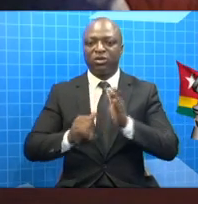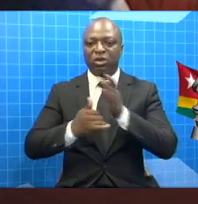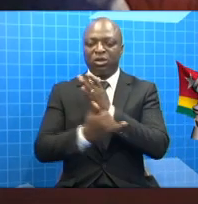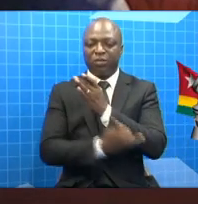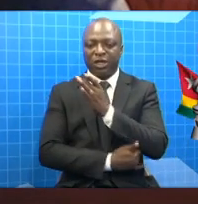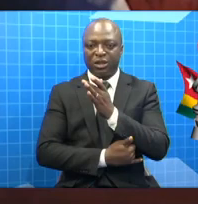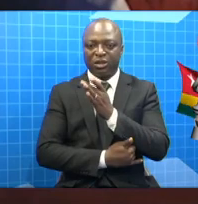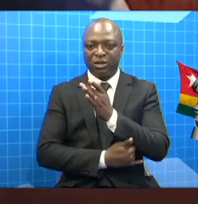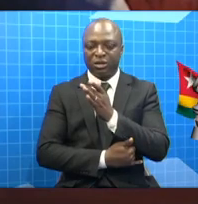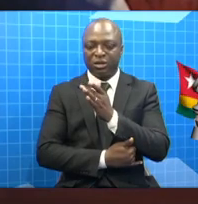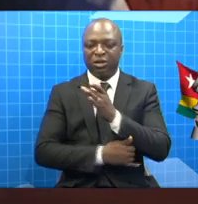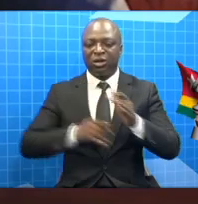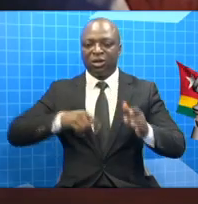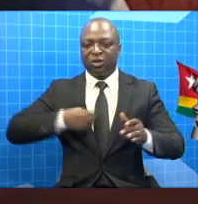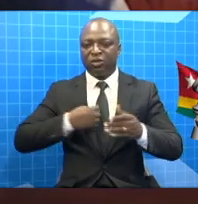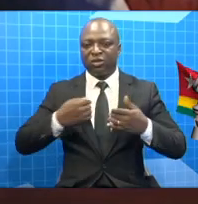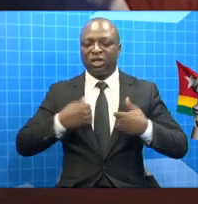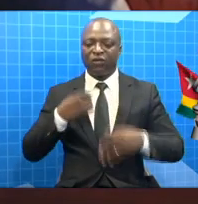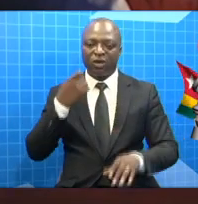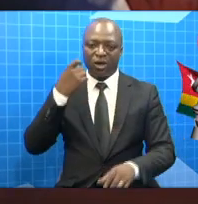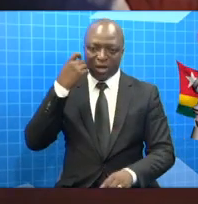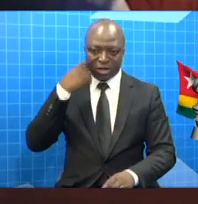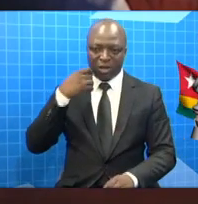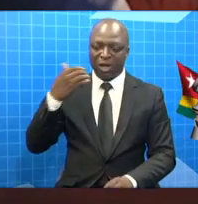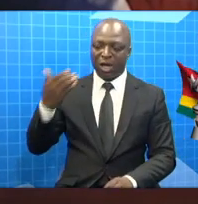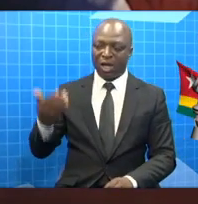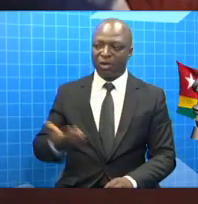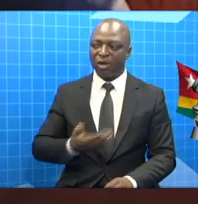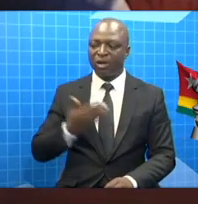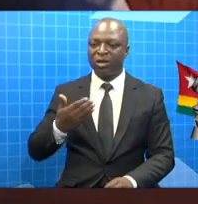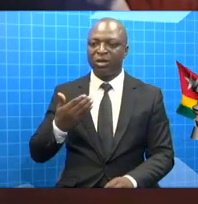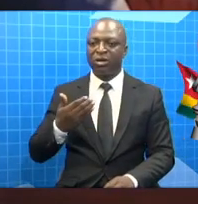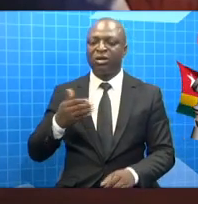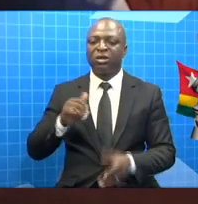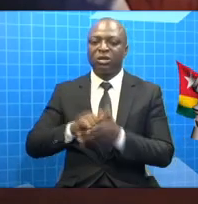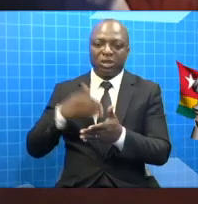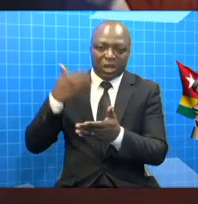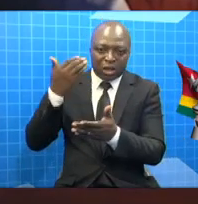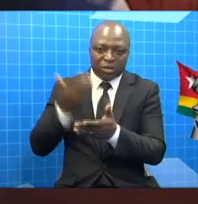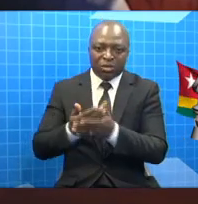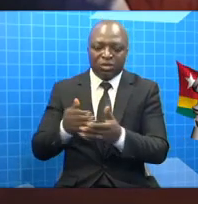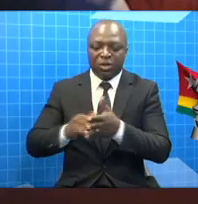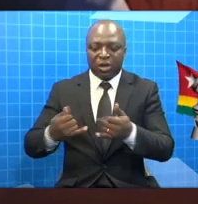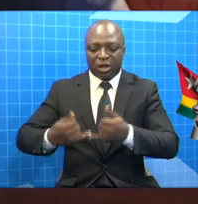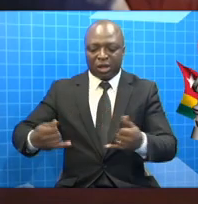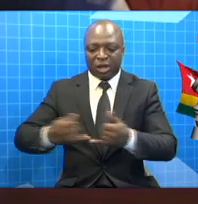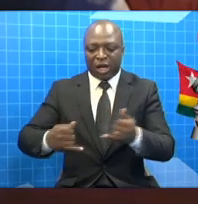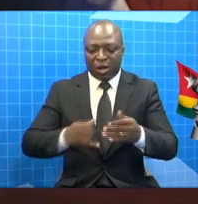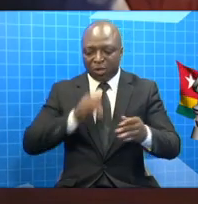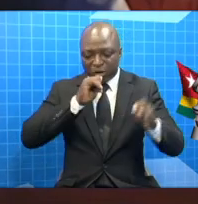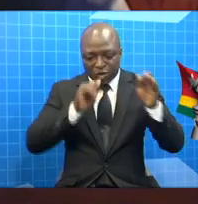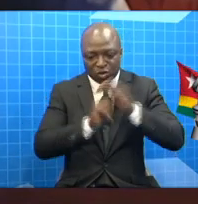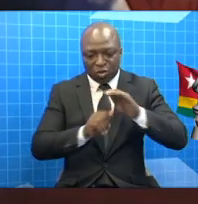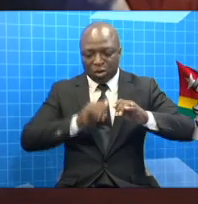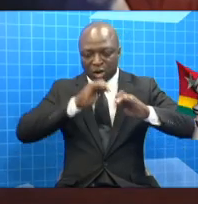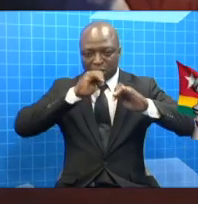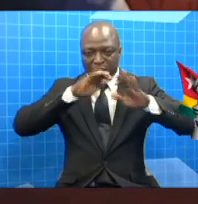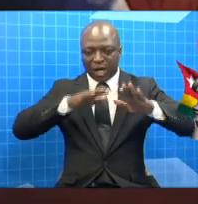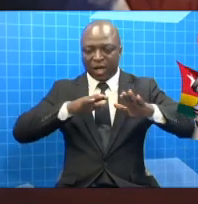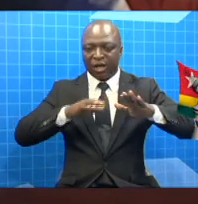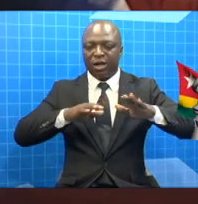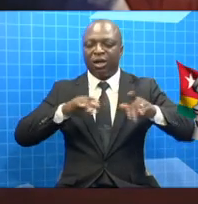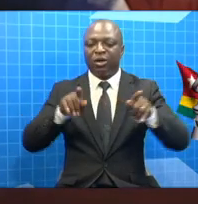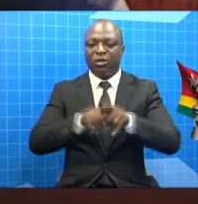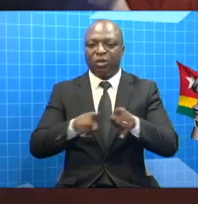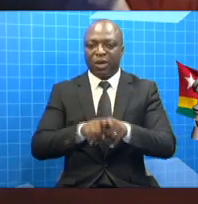pays, nous avons récemment accueilli l'atterrissement du câble sous-marin Equiano. De